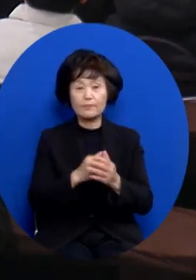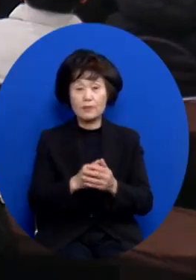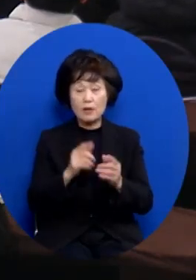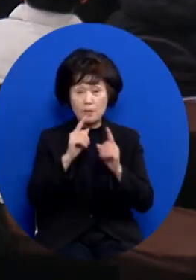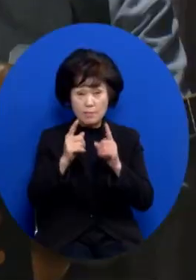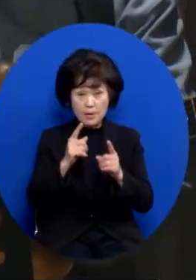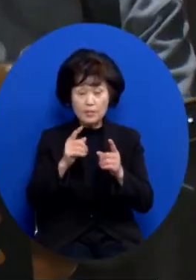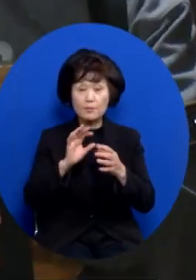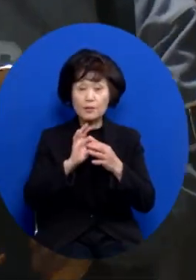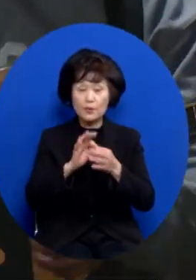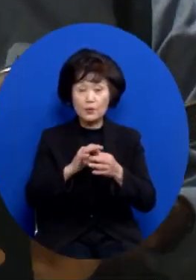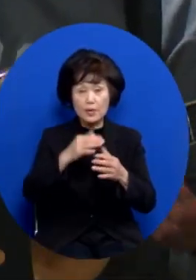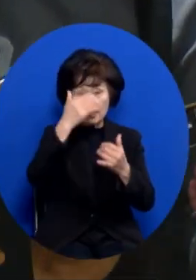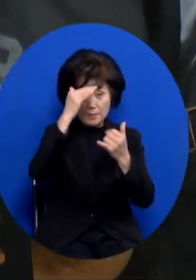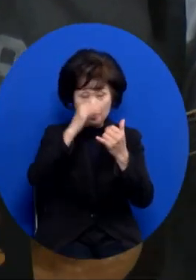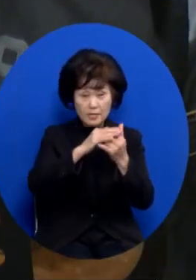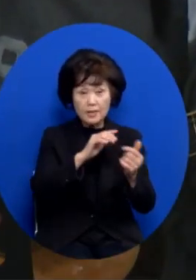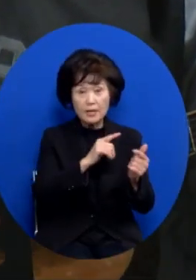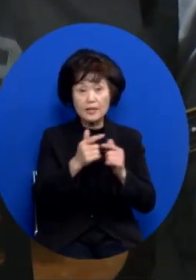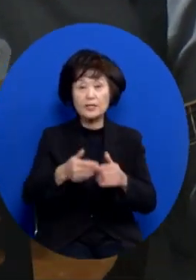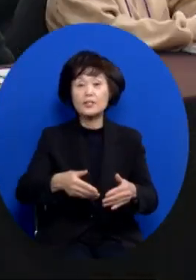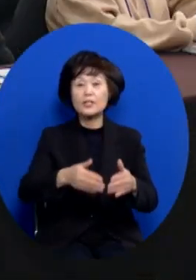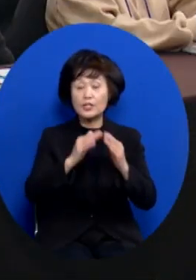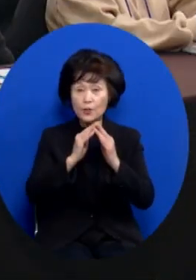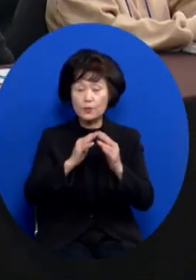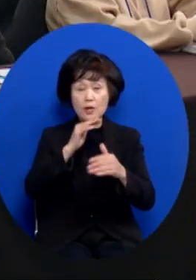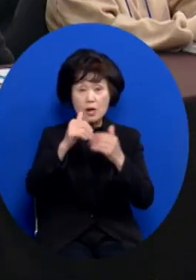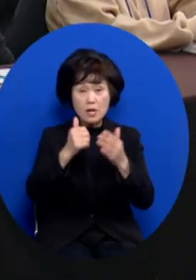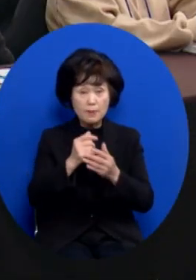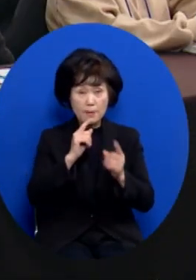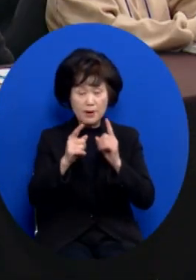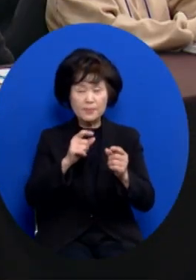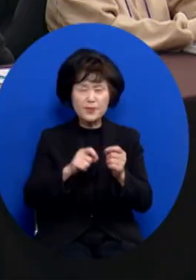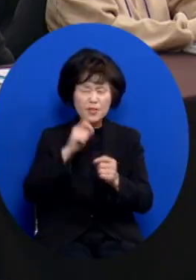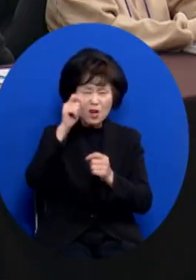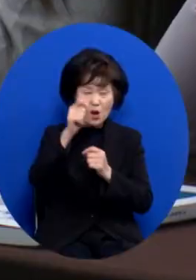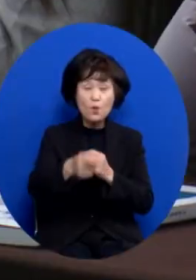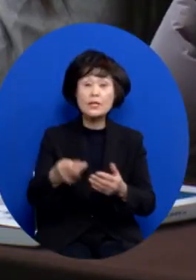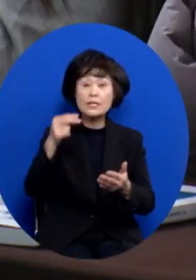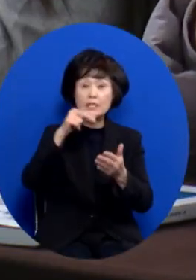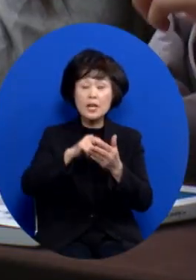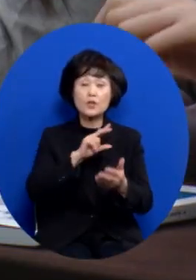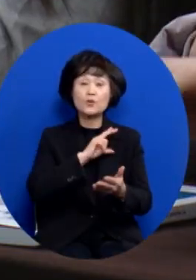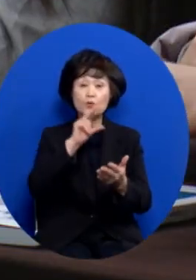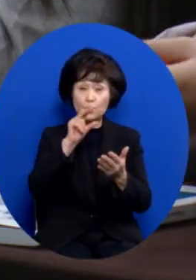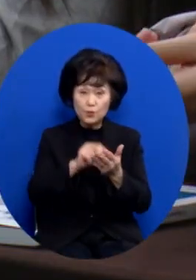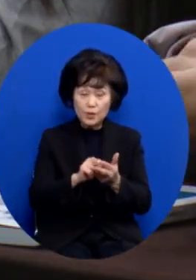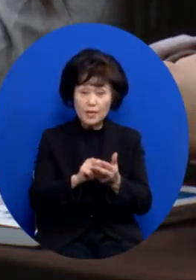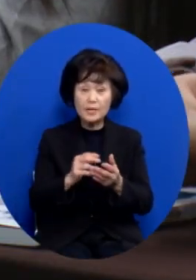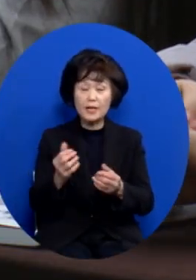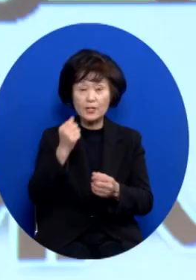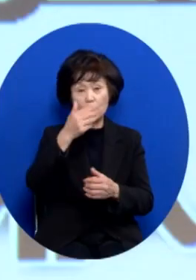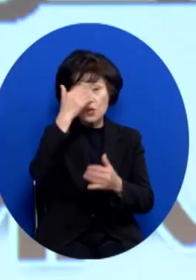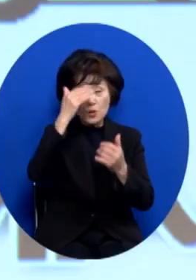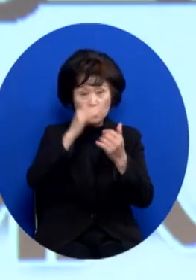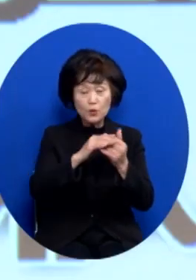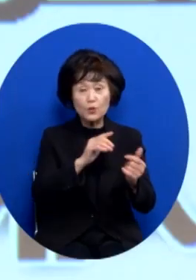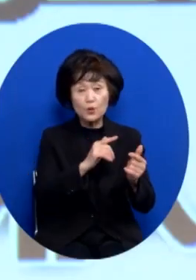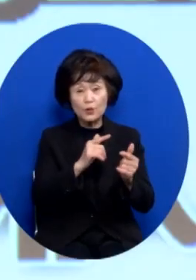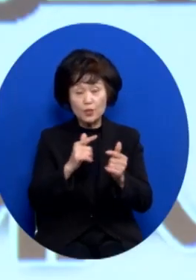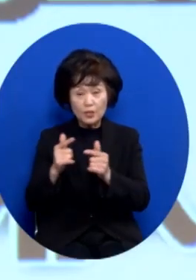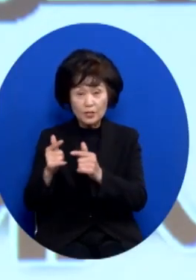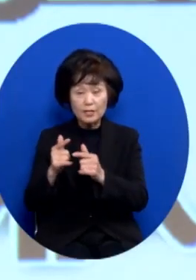말씀으로 다음 세대를 세워가는 더워드가 우리 하나님의 말씀은 영원히 서리라 라는 주제 아래 청소년을 대상으로 2023 말씀